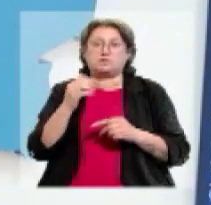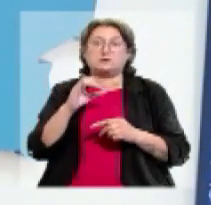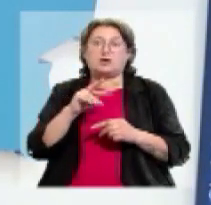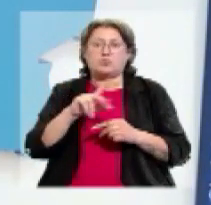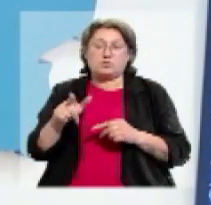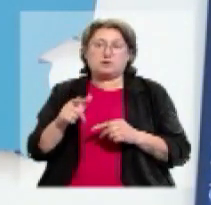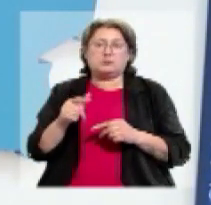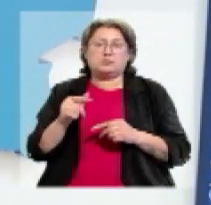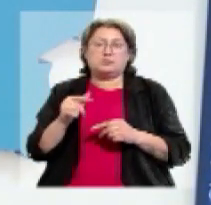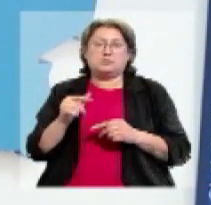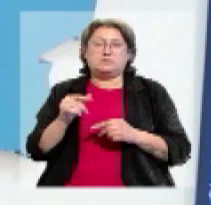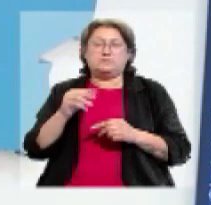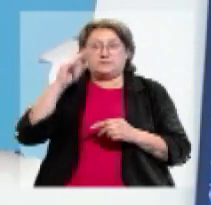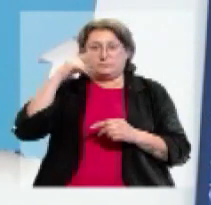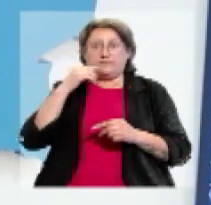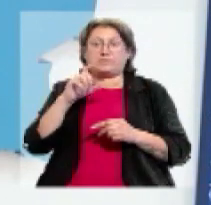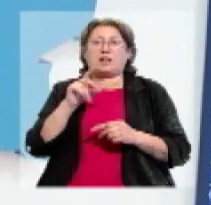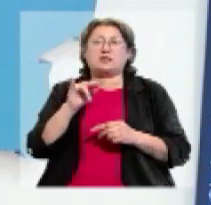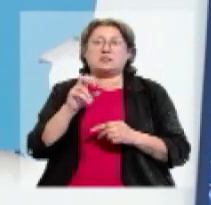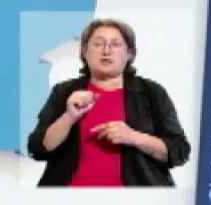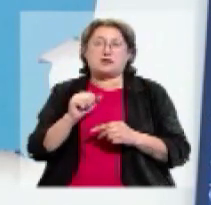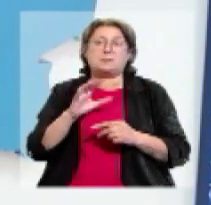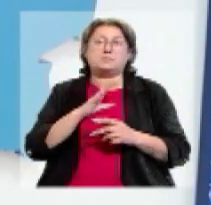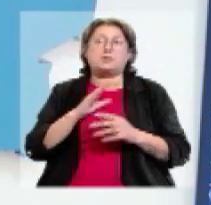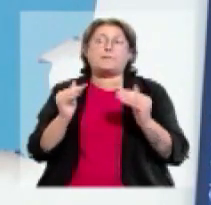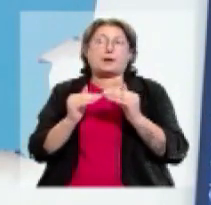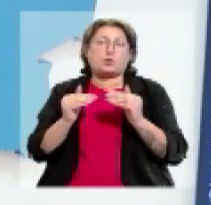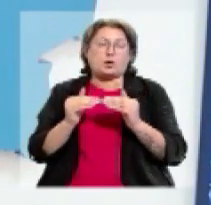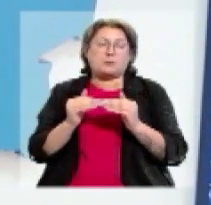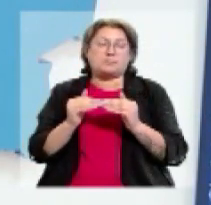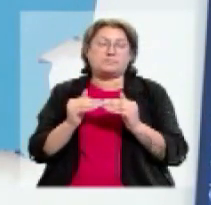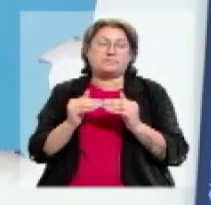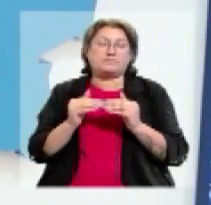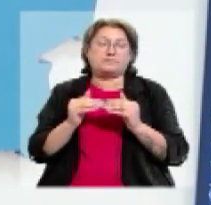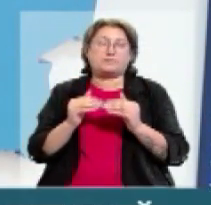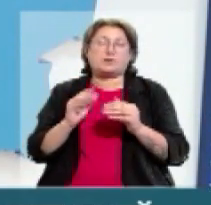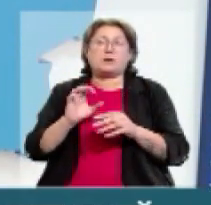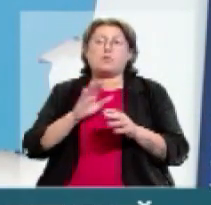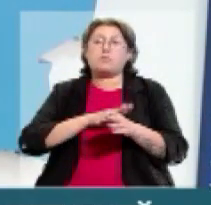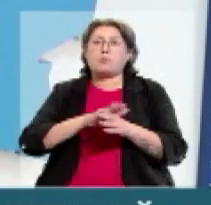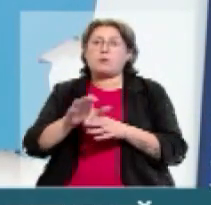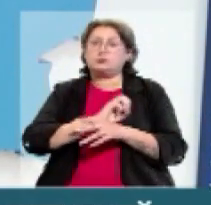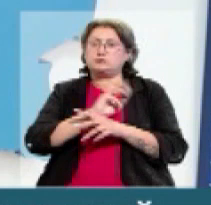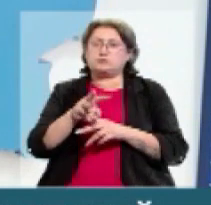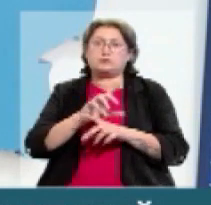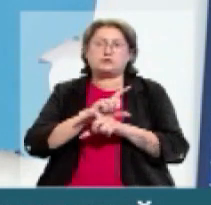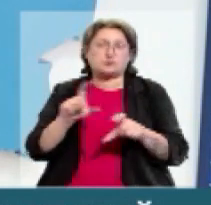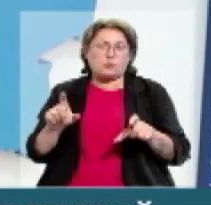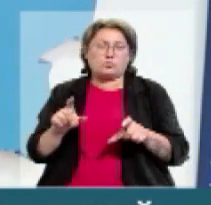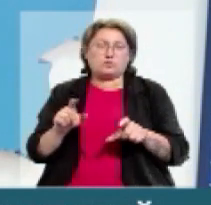районе, Казахстан Халкына со своими партнерами оснастили полностью нашу школу.